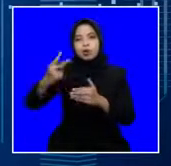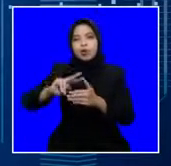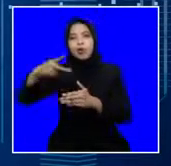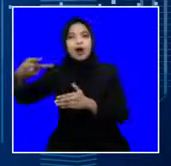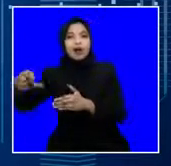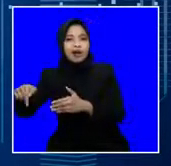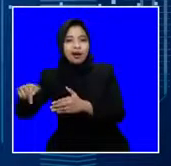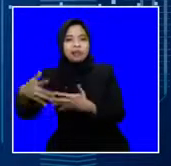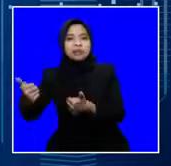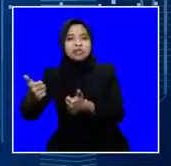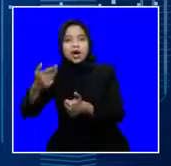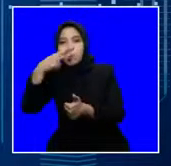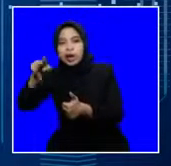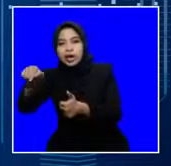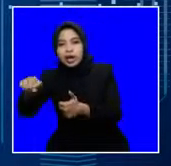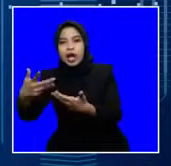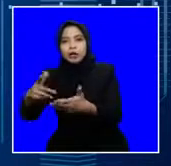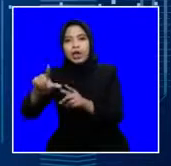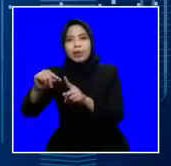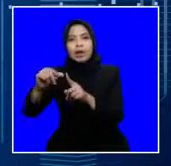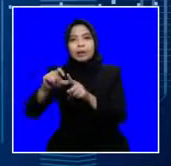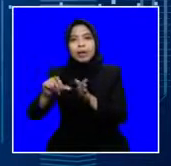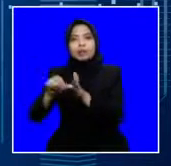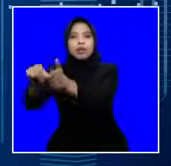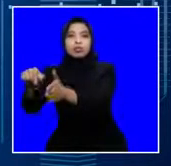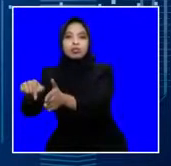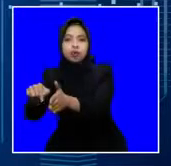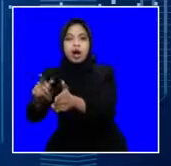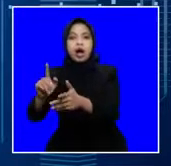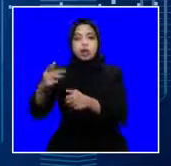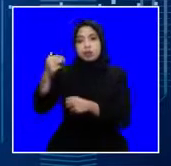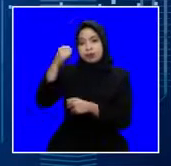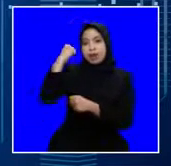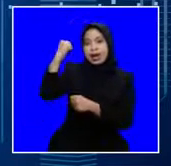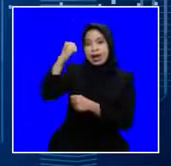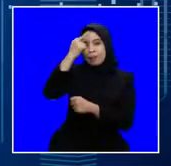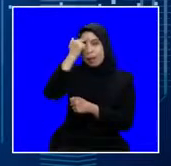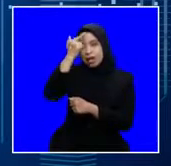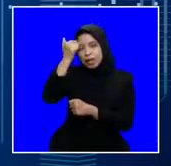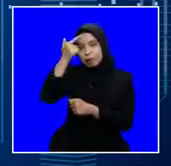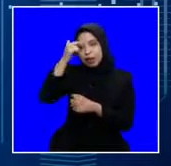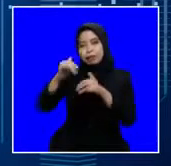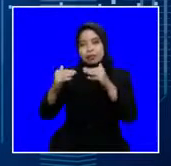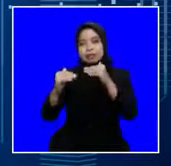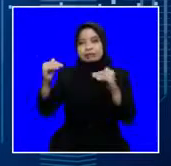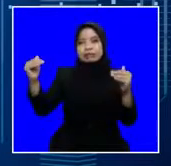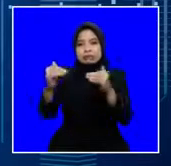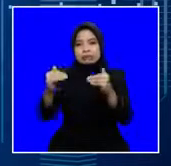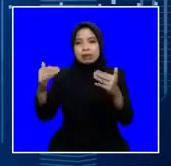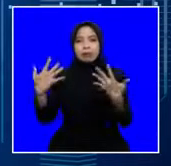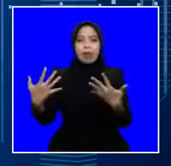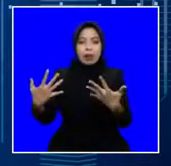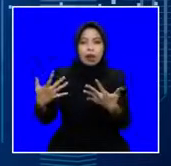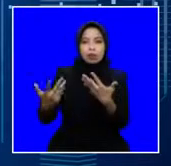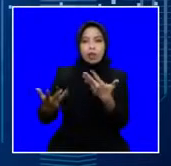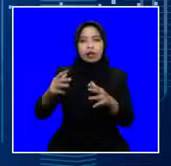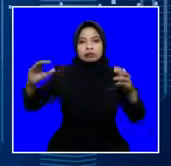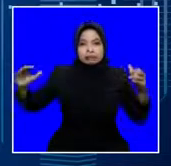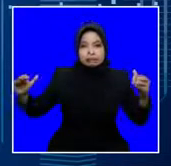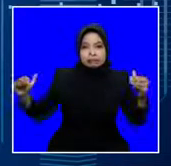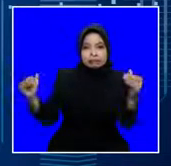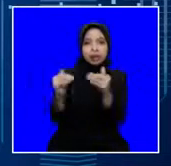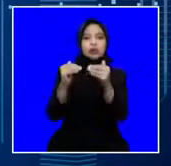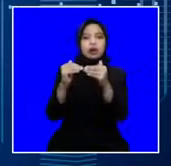akan bisa didanai oleh LPDP. Jadi LPDP dan Merdeka Belajar sekarang sinkron, menjadi satu